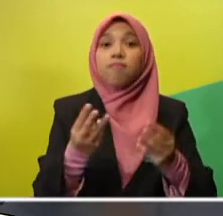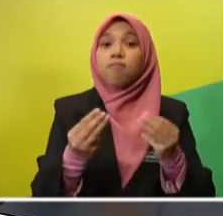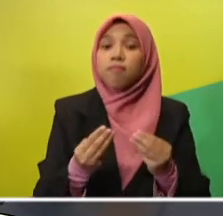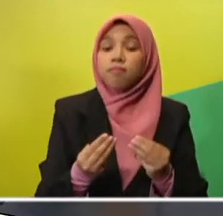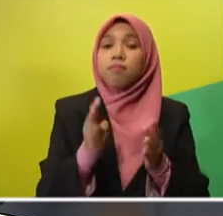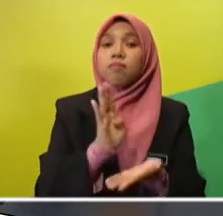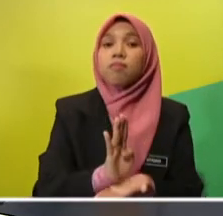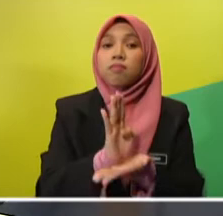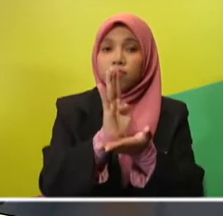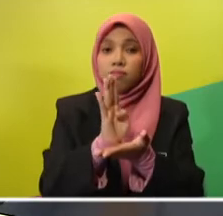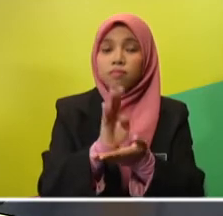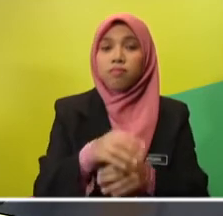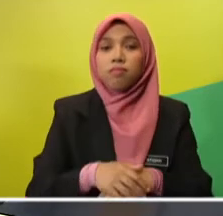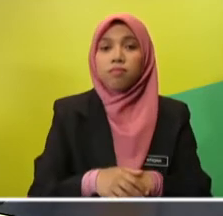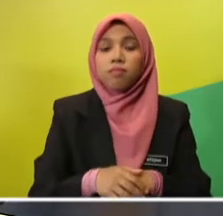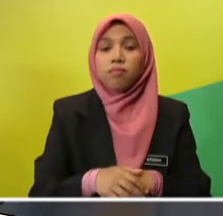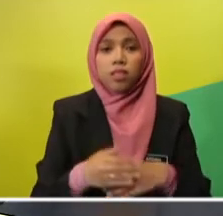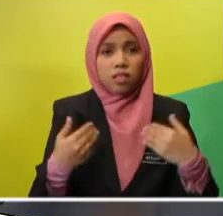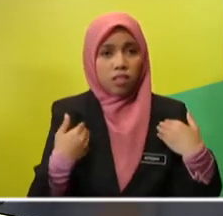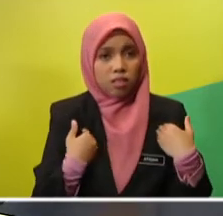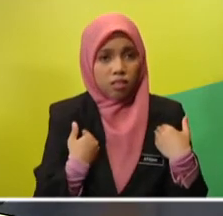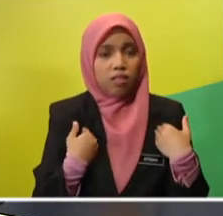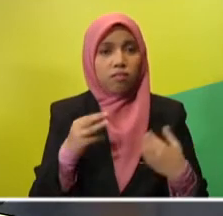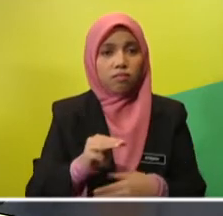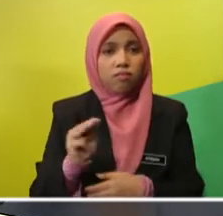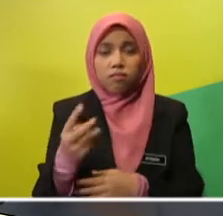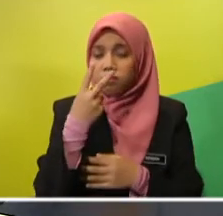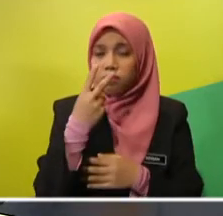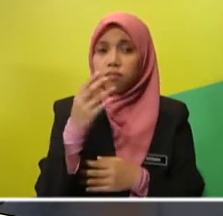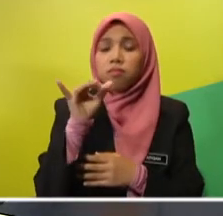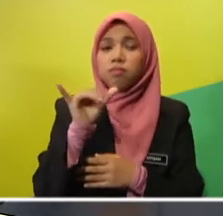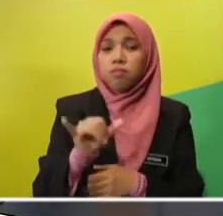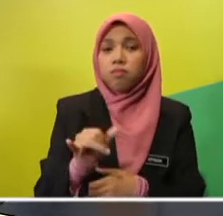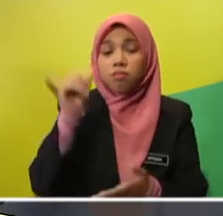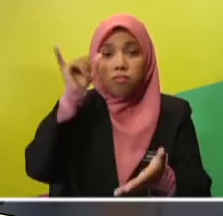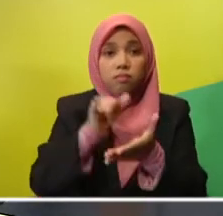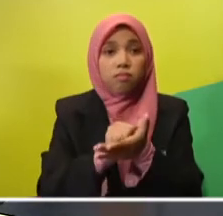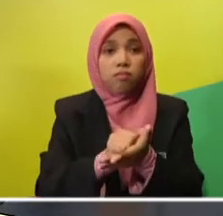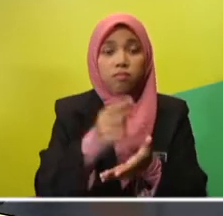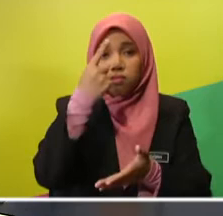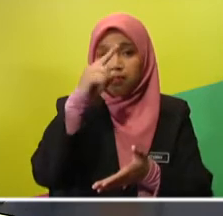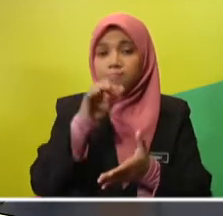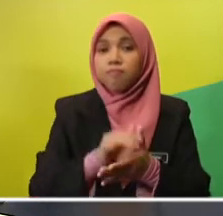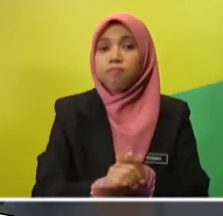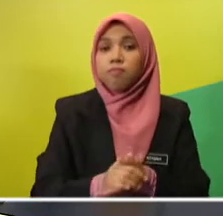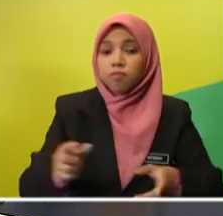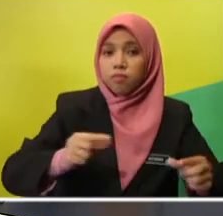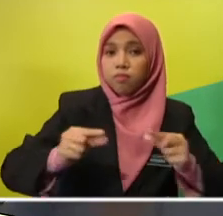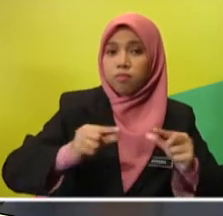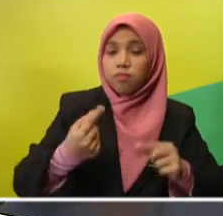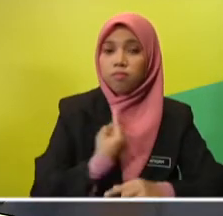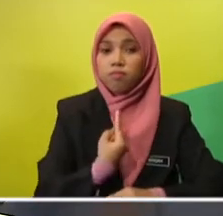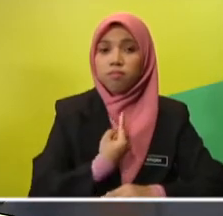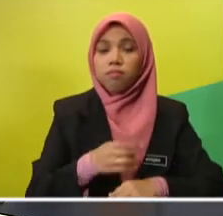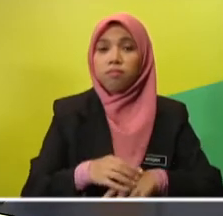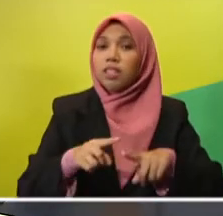ni dia mungkin rasa dia confident untuk bergerak sendiri. Tapi bila ada orang yang memberitahu untuk dibantu, mereka